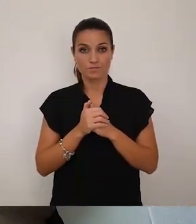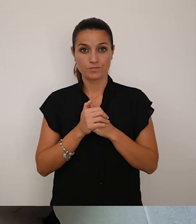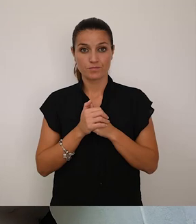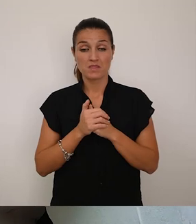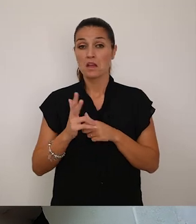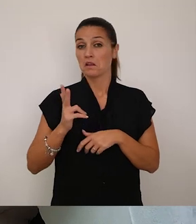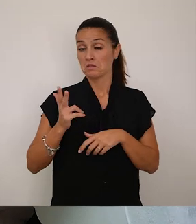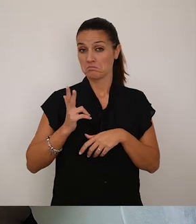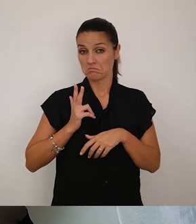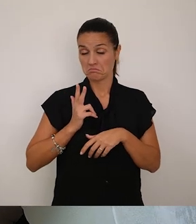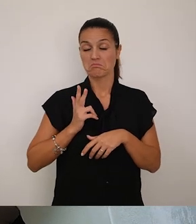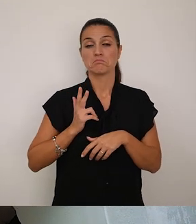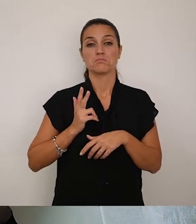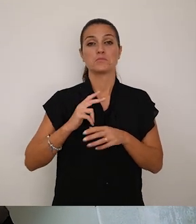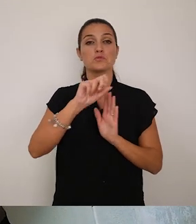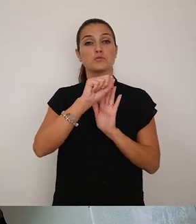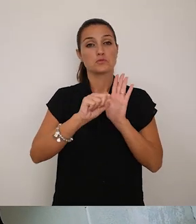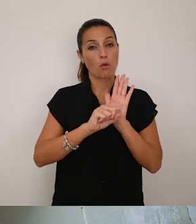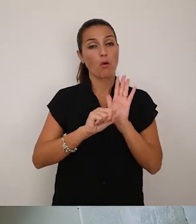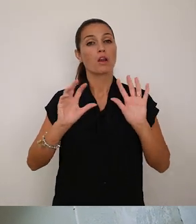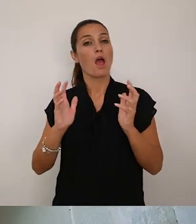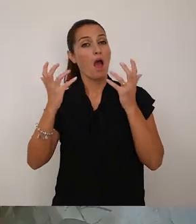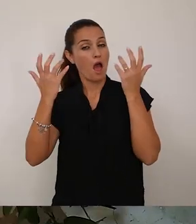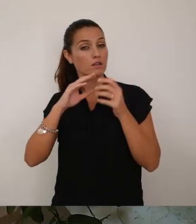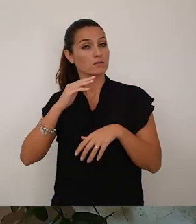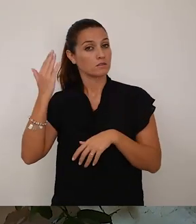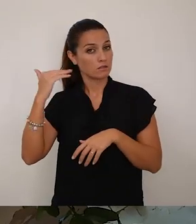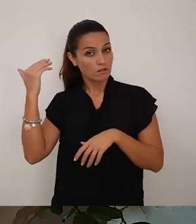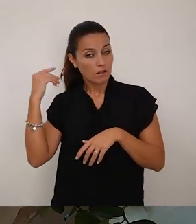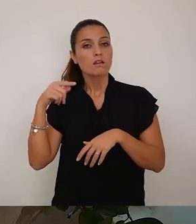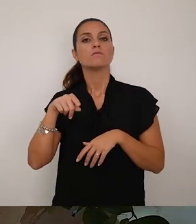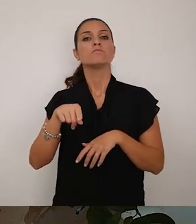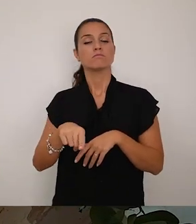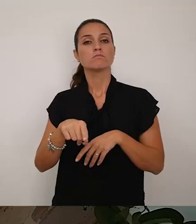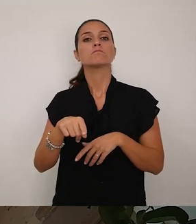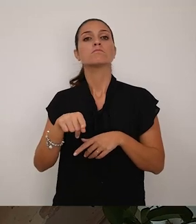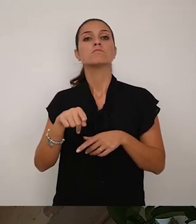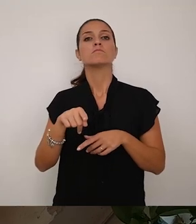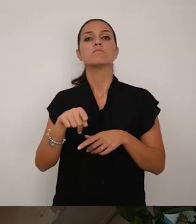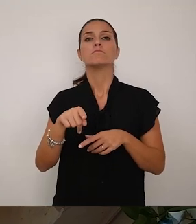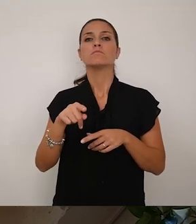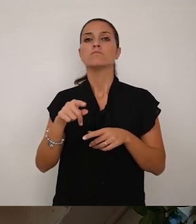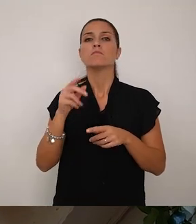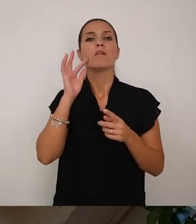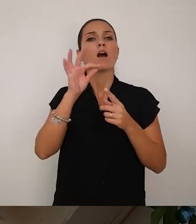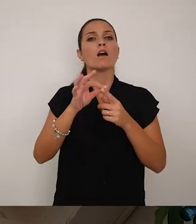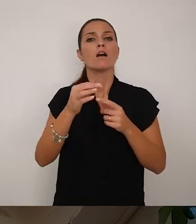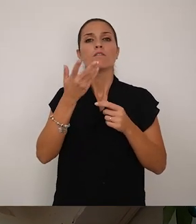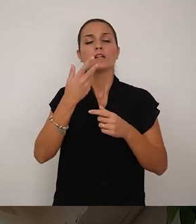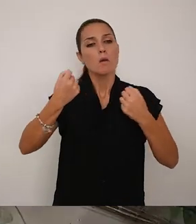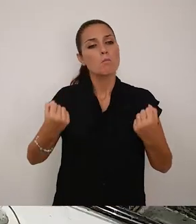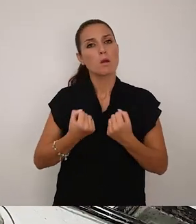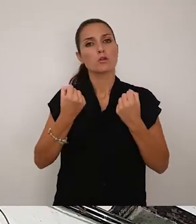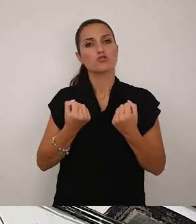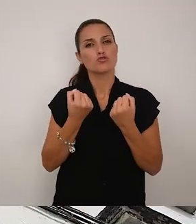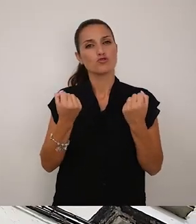Il ricco patrimonio storico-artistico di Matino si coniuga all'attenzione delle politiche di valorizzazione e promozione della bellezza dei